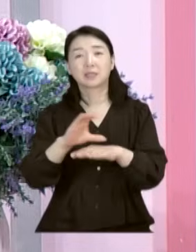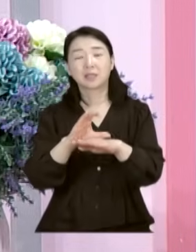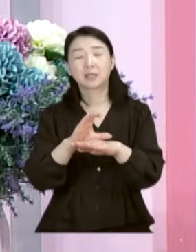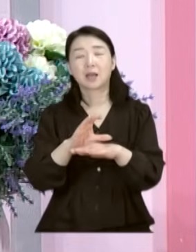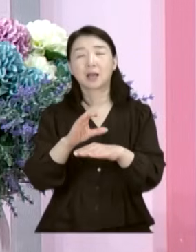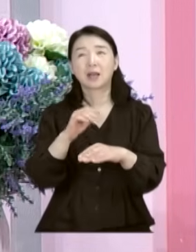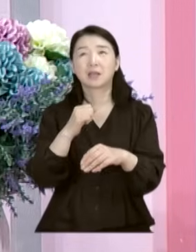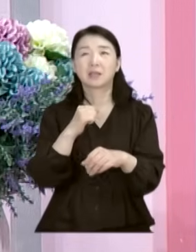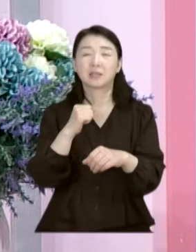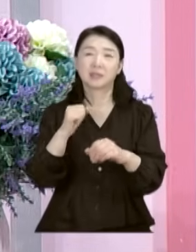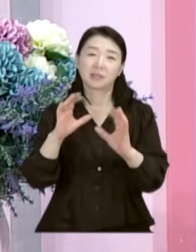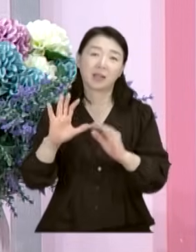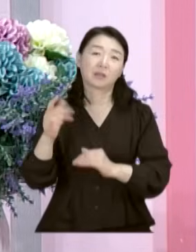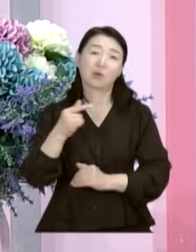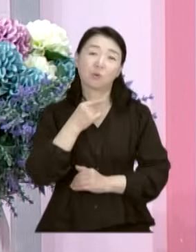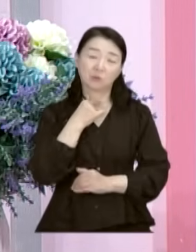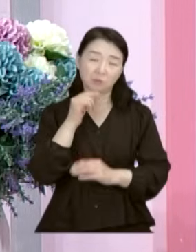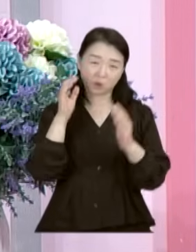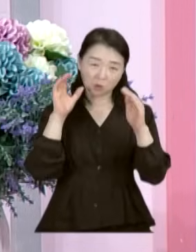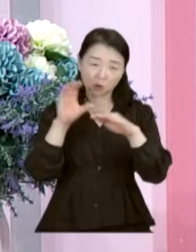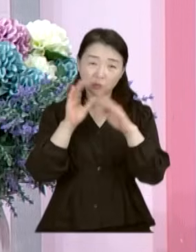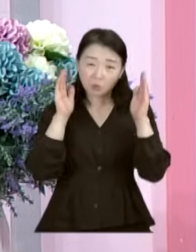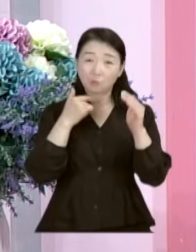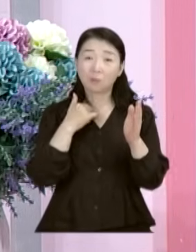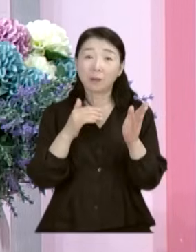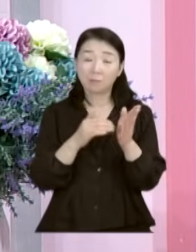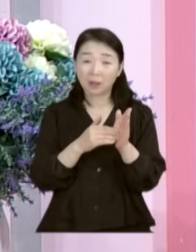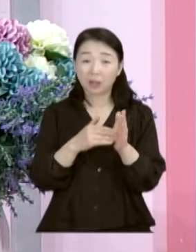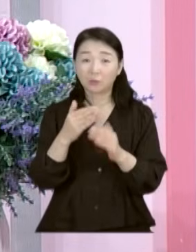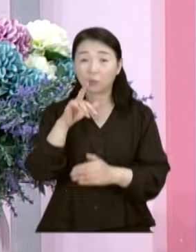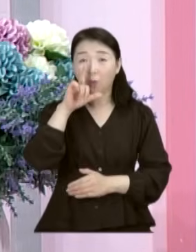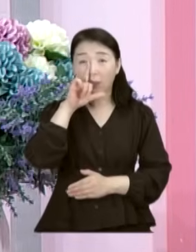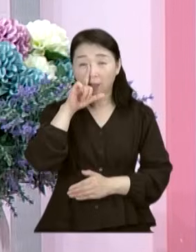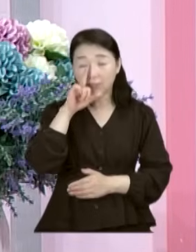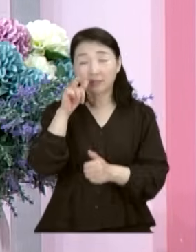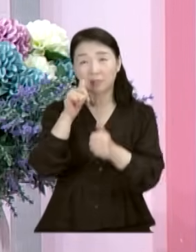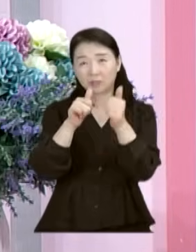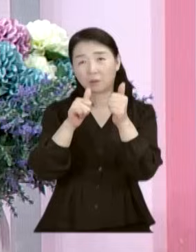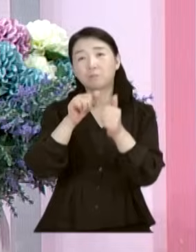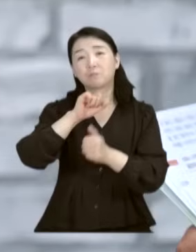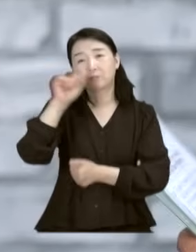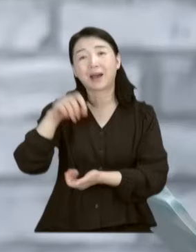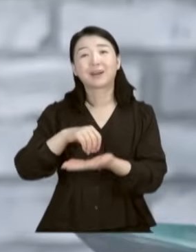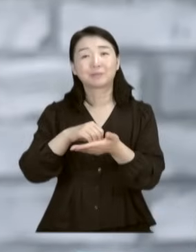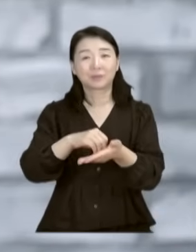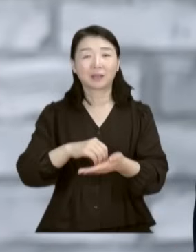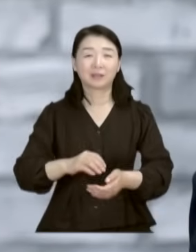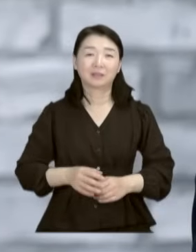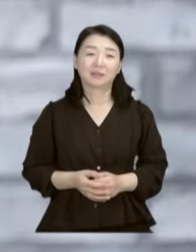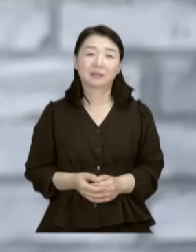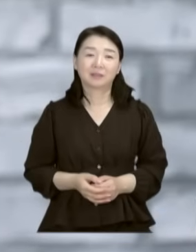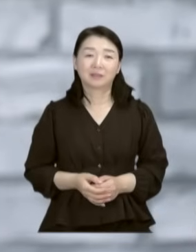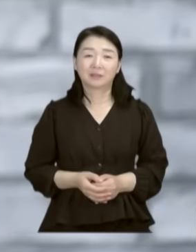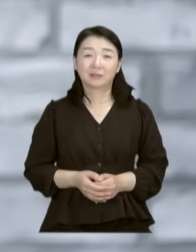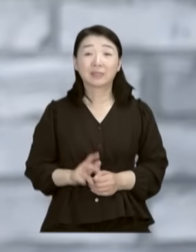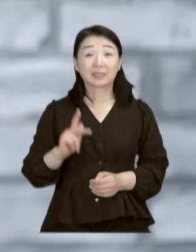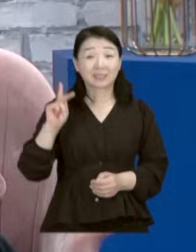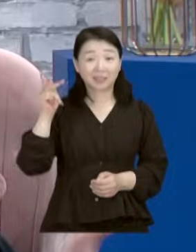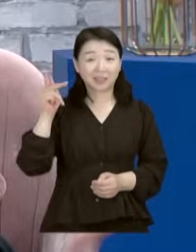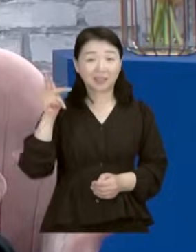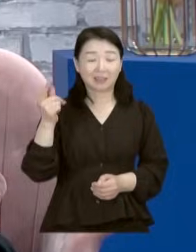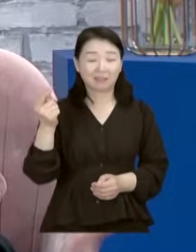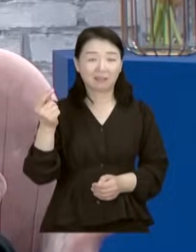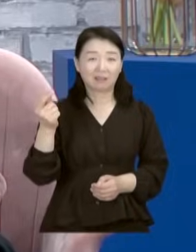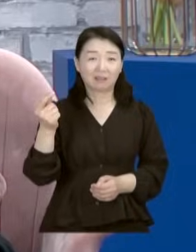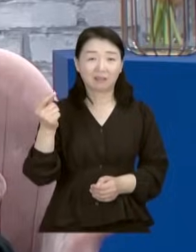강국이든데 자기가 쓰임 받겠다 해서 컴퓨터 공부를 하고 lg의 시험 봐서 입사를 했어요 케냐